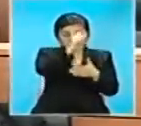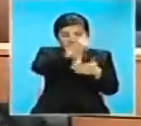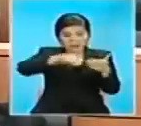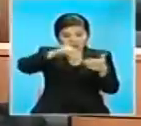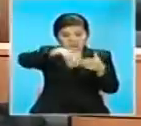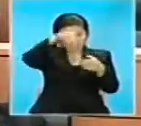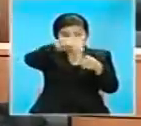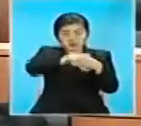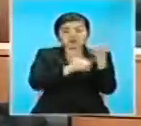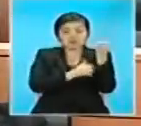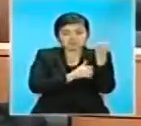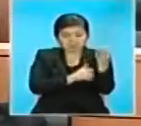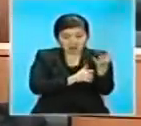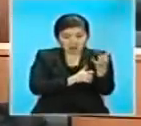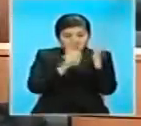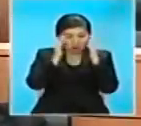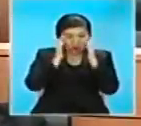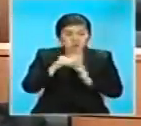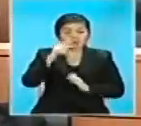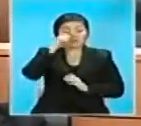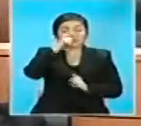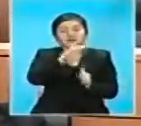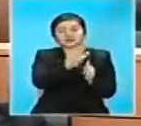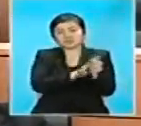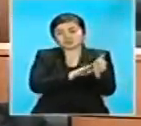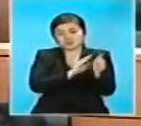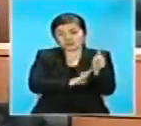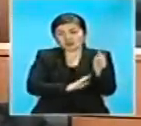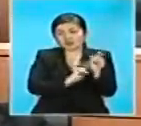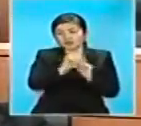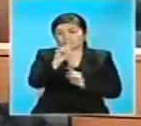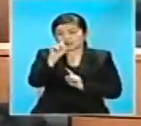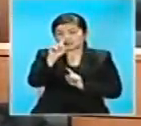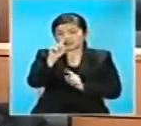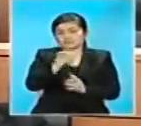ะครับคนไทยเนี่ยขี้สงสารนั่นคือประเด็นที่หนึ่ง